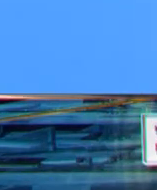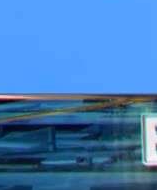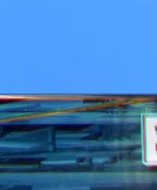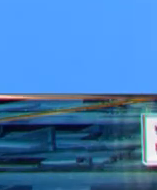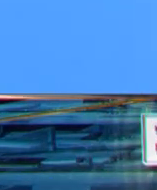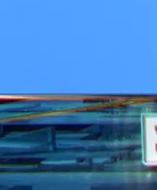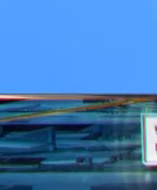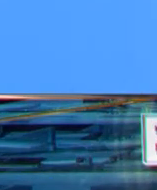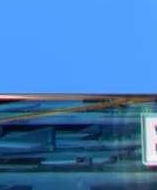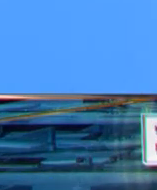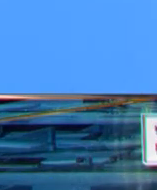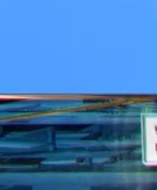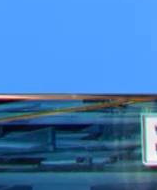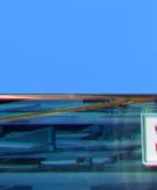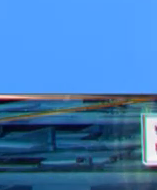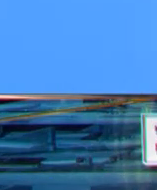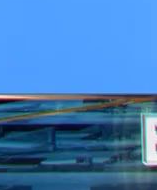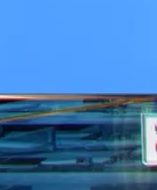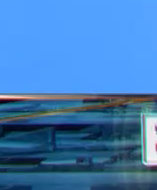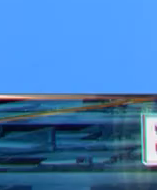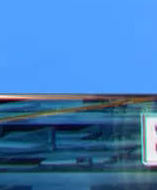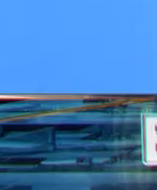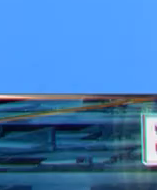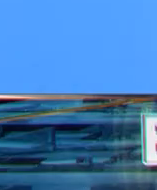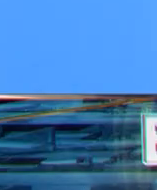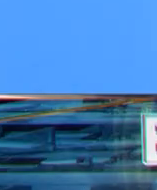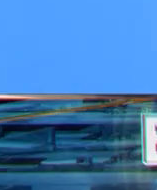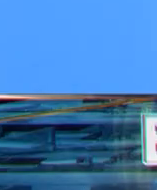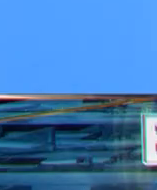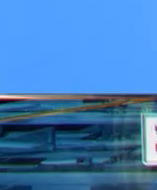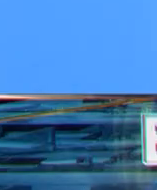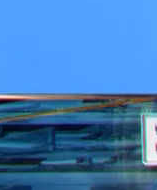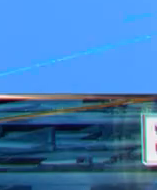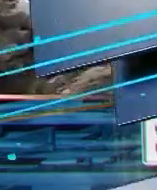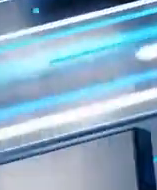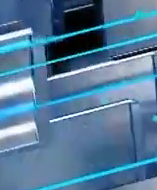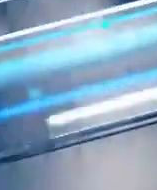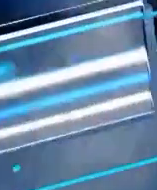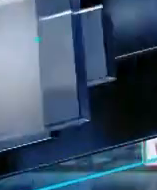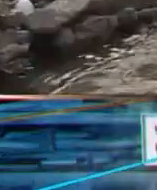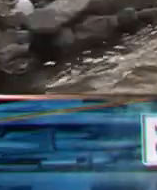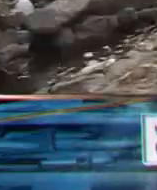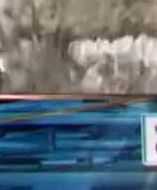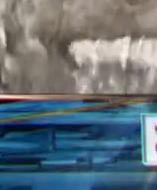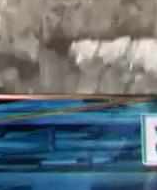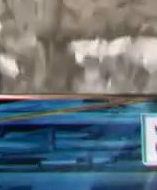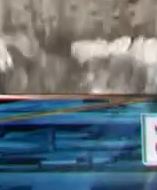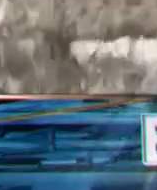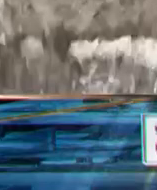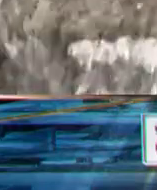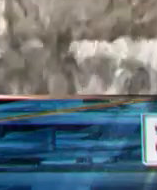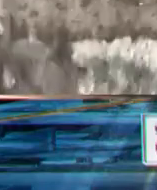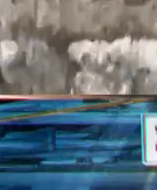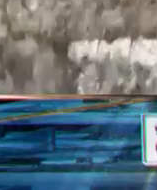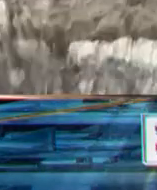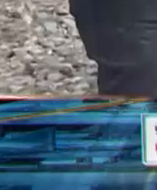қажетті медициналық процедуралардан өтуге және жергілікті билікпен ынтымақтасуға дайын. Лайсудың лаңы бітті.